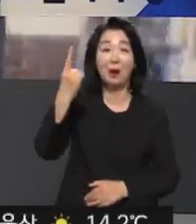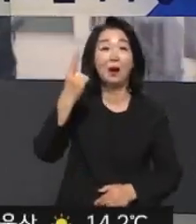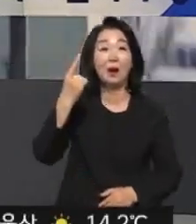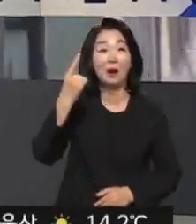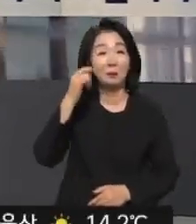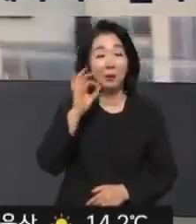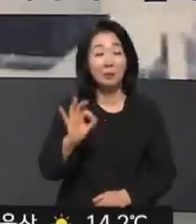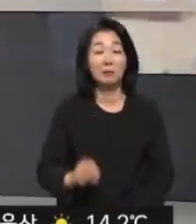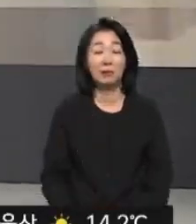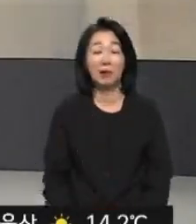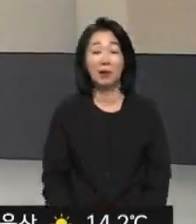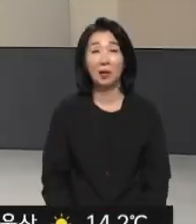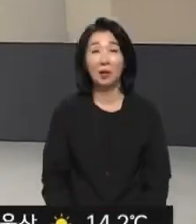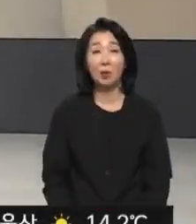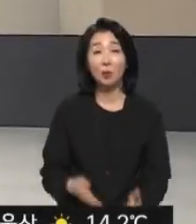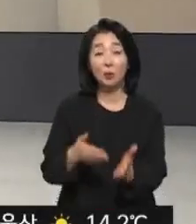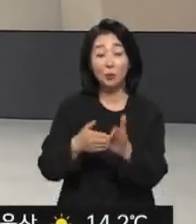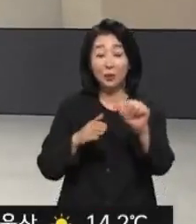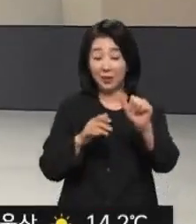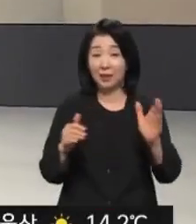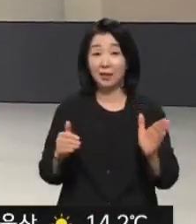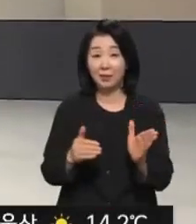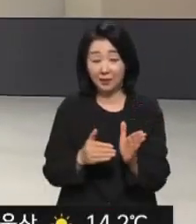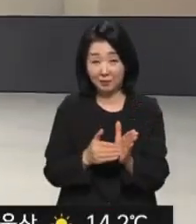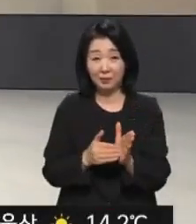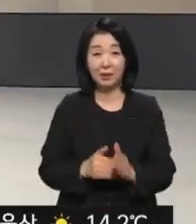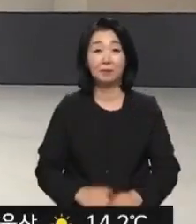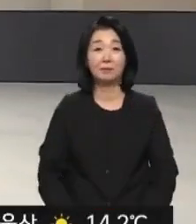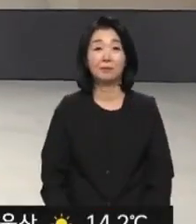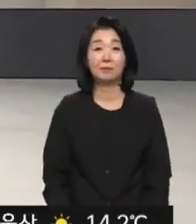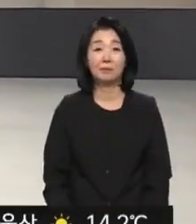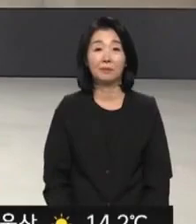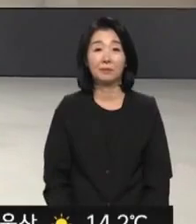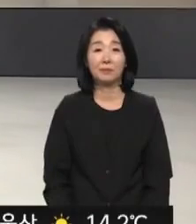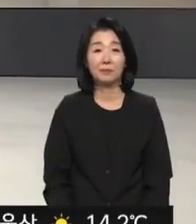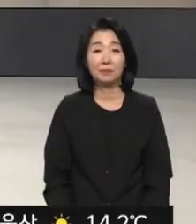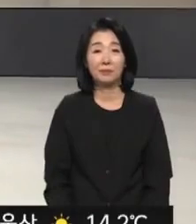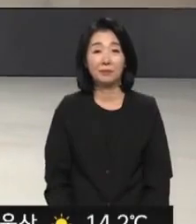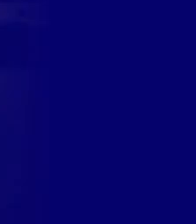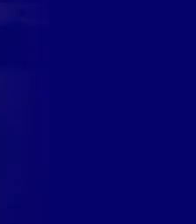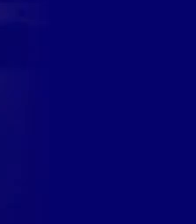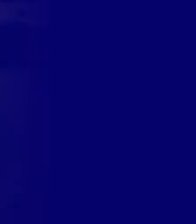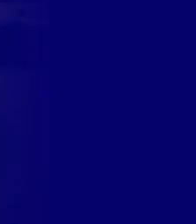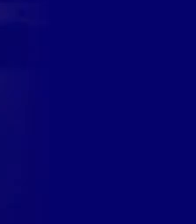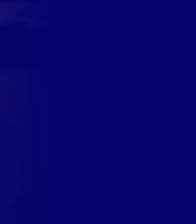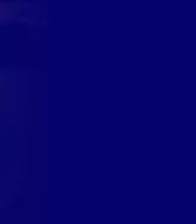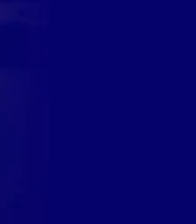네, 오늘의 뉴스픽은 여기까지입니다. 들어가서 원픽 뽑겠습니다. 뉴스픽 5였습니다.